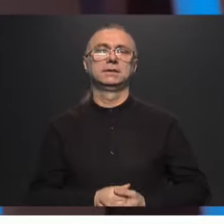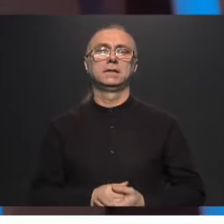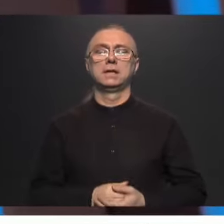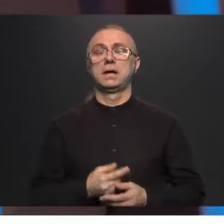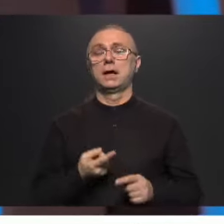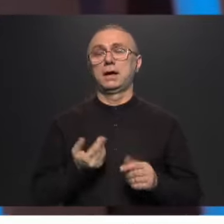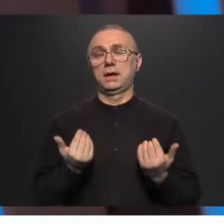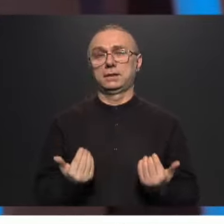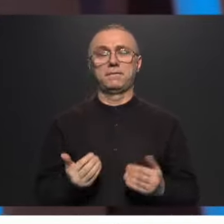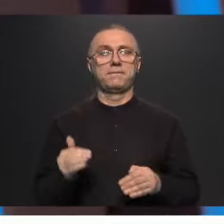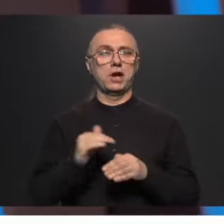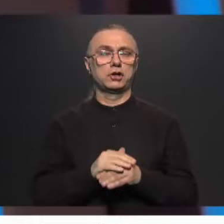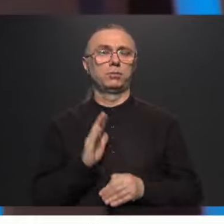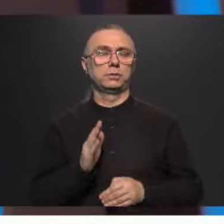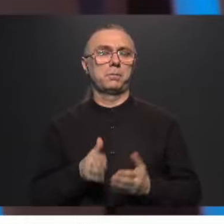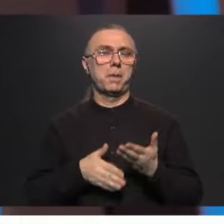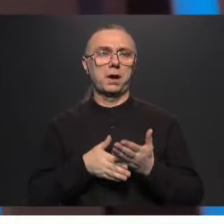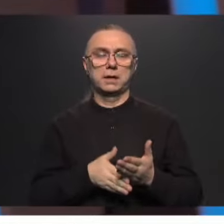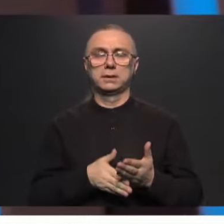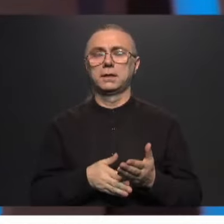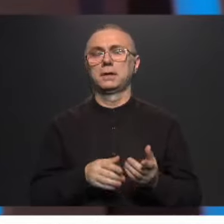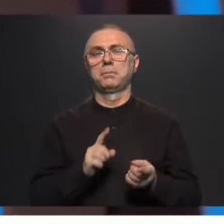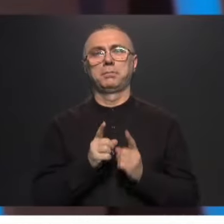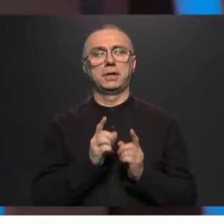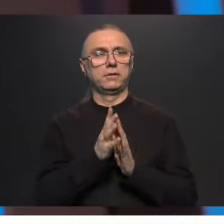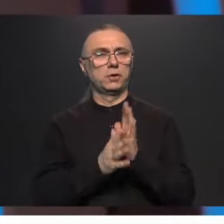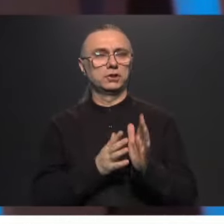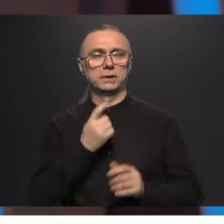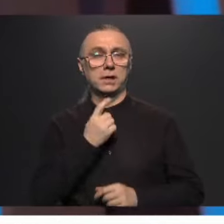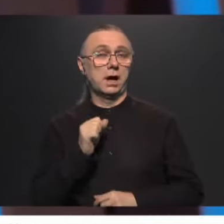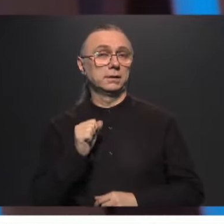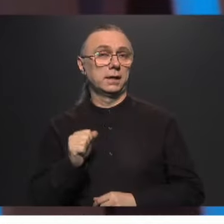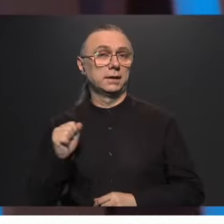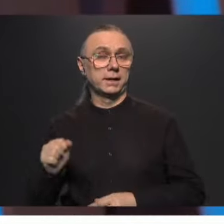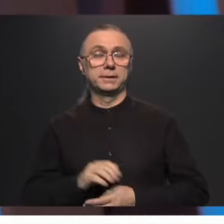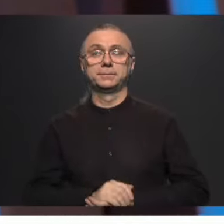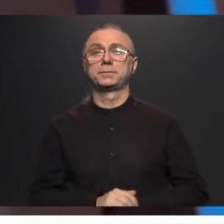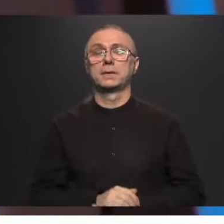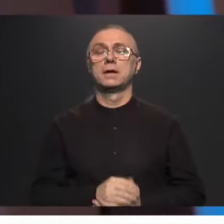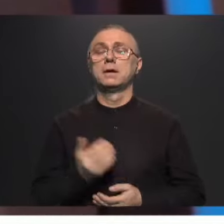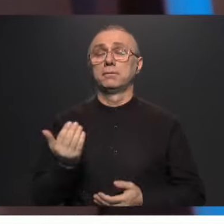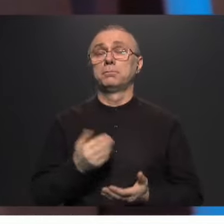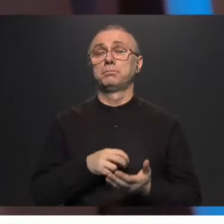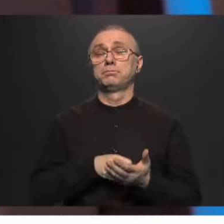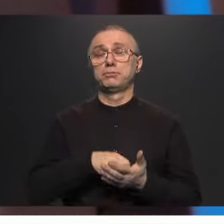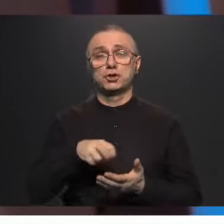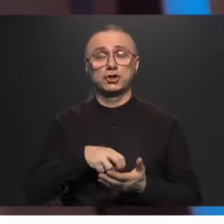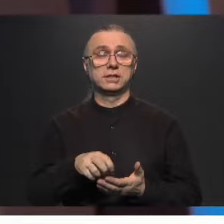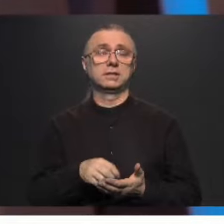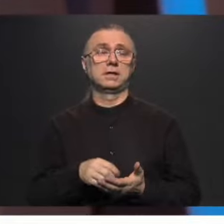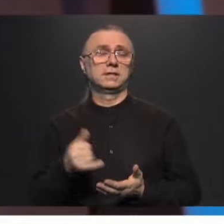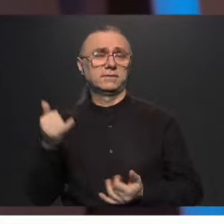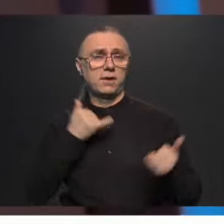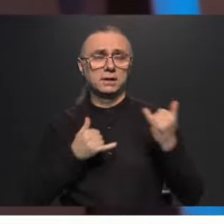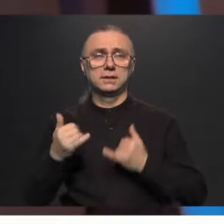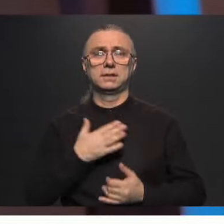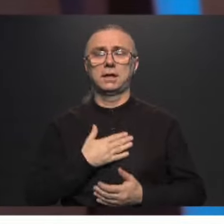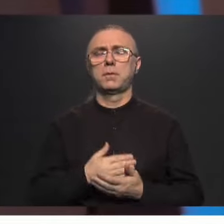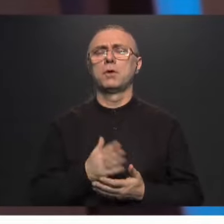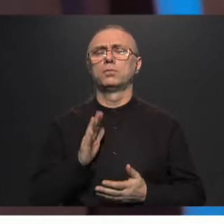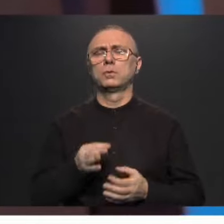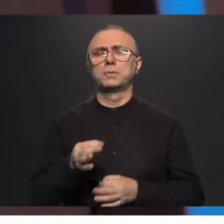этим вечером нам будет помогать наш сурдопереводчик Андрей Андрейкин. А вы, пожалуйста, пишите и звоните нам в прямой эфир. Мы готовы обсуждать темы,